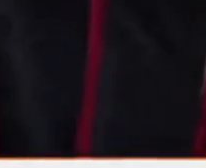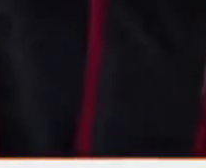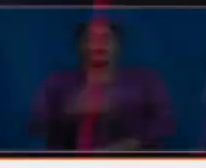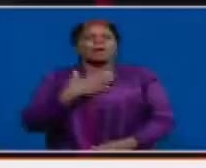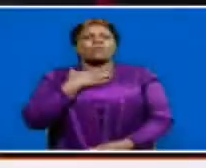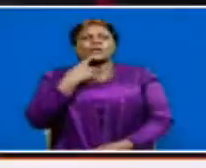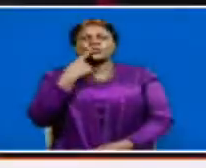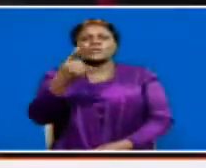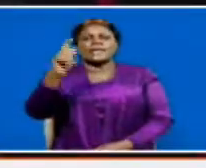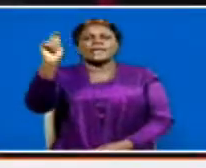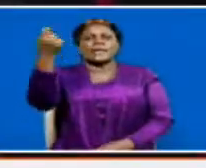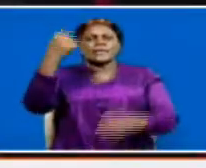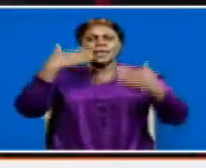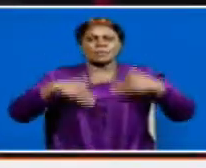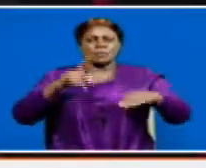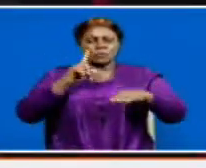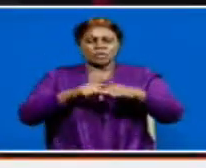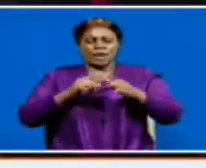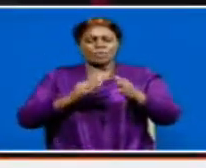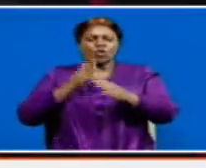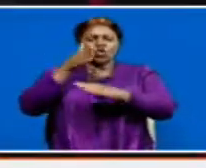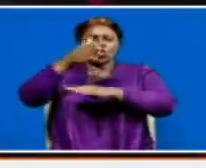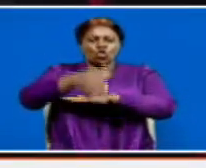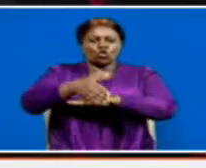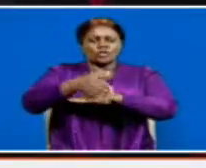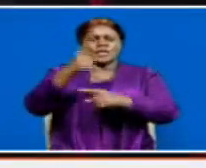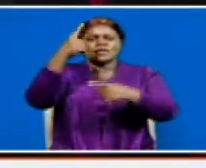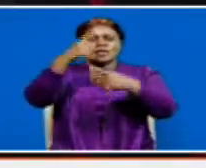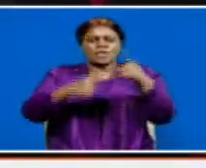Ningependa kuambia Wakenya wakati wanaruka mwaka,